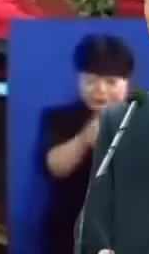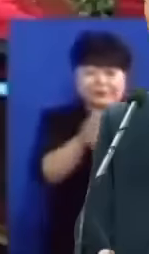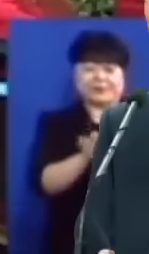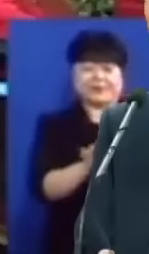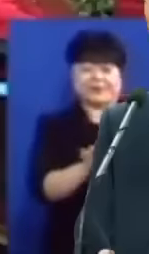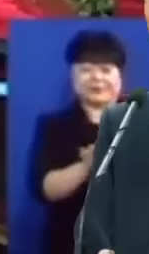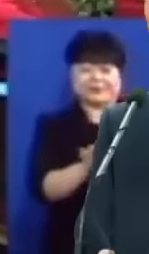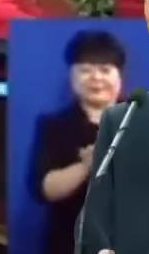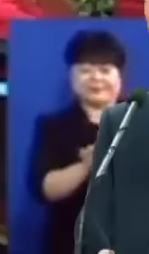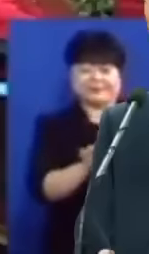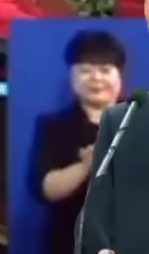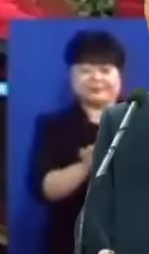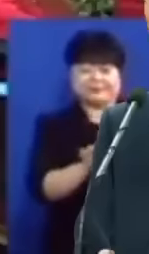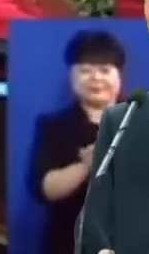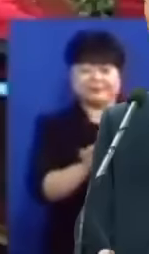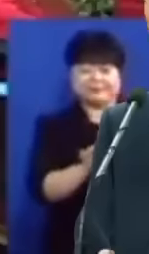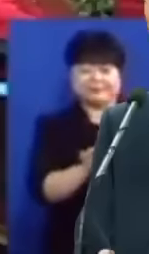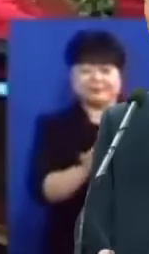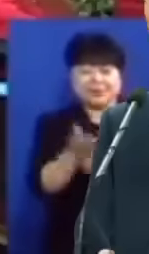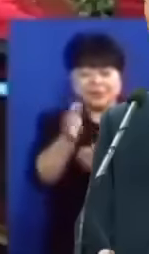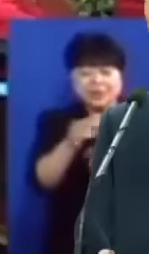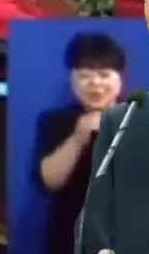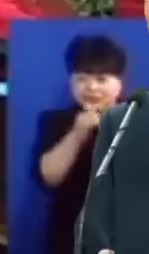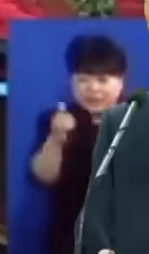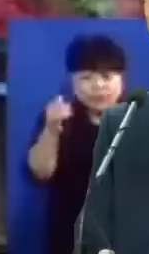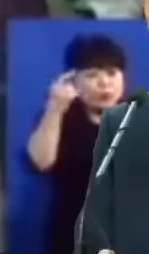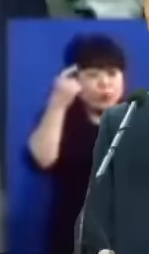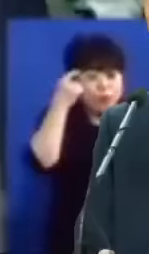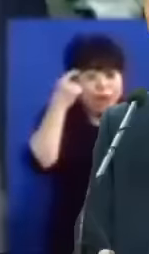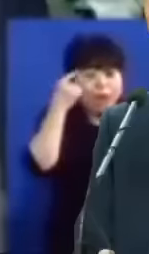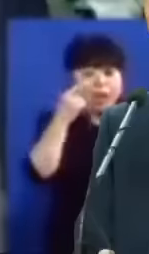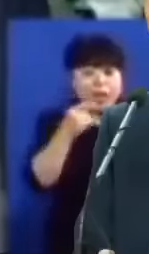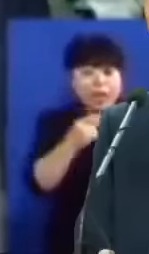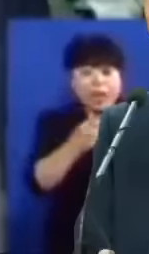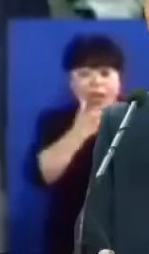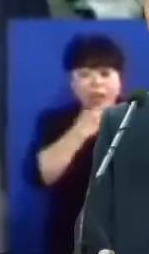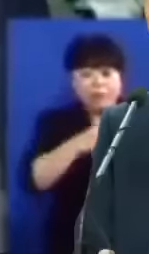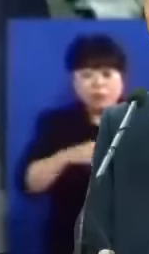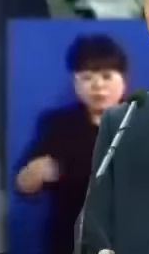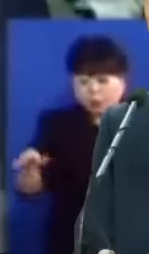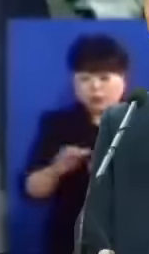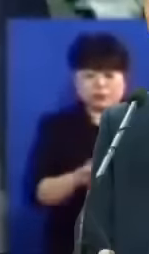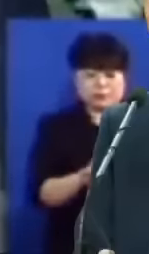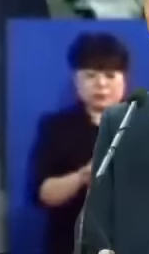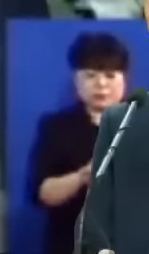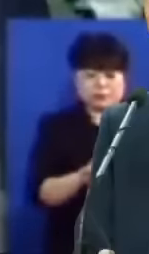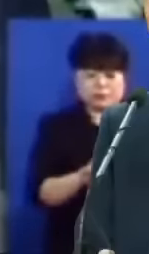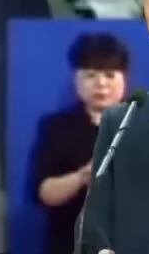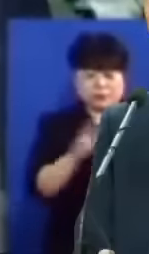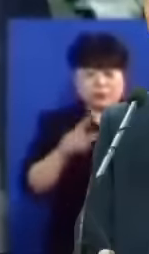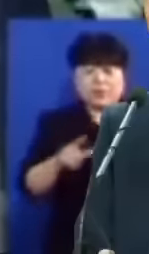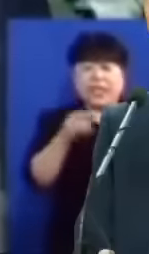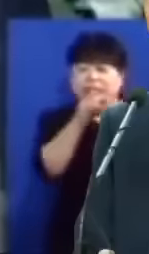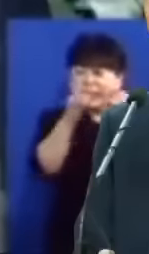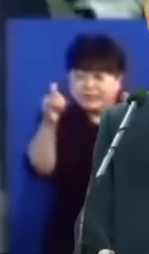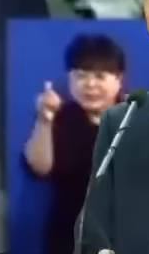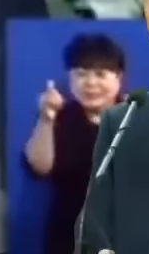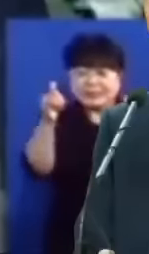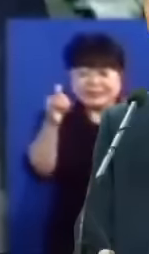해주신 것입니다. 그런데 왜 사람들은 이 행복을 잃어버렸었습니까? 오늘날